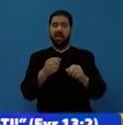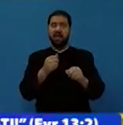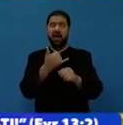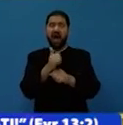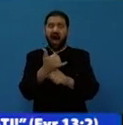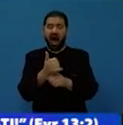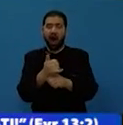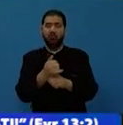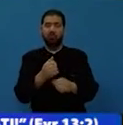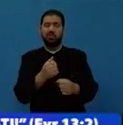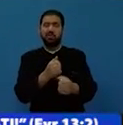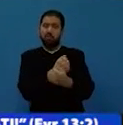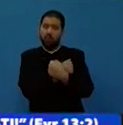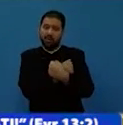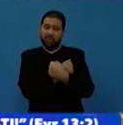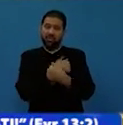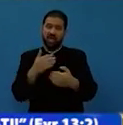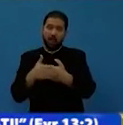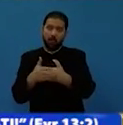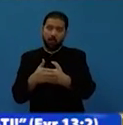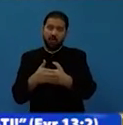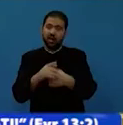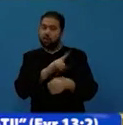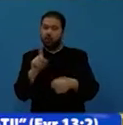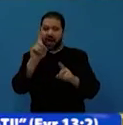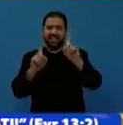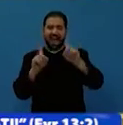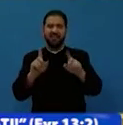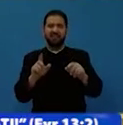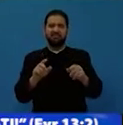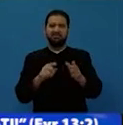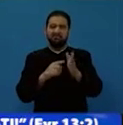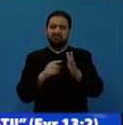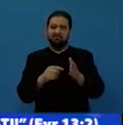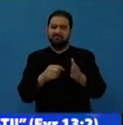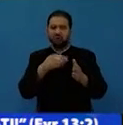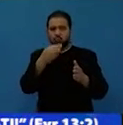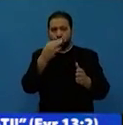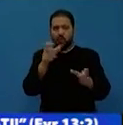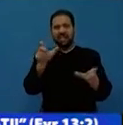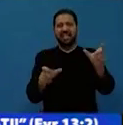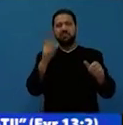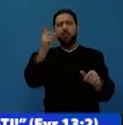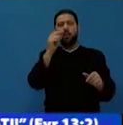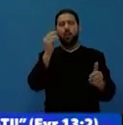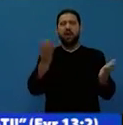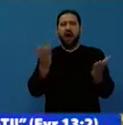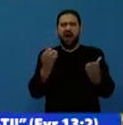decât dacă se referă la ceva concret, la un seamăn pe care îl cunoști și nu la